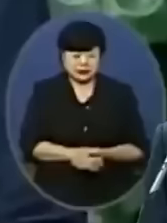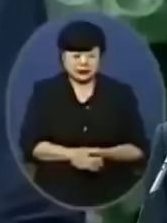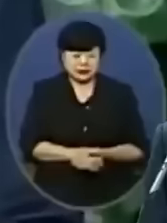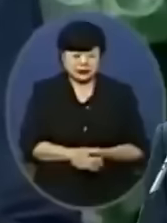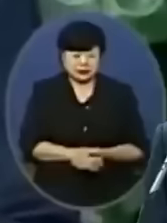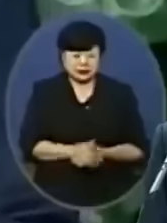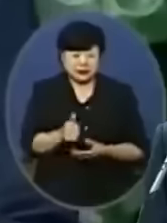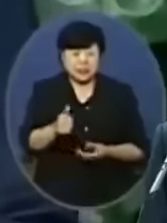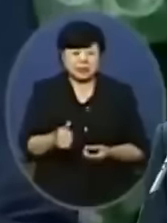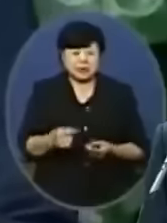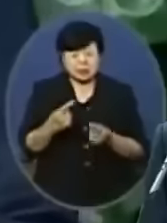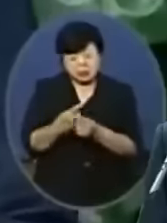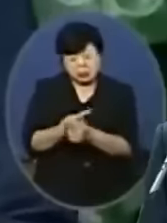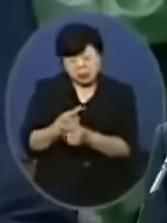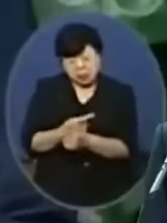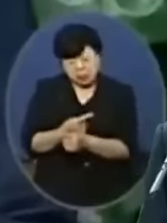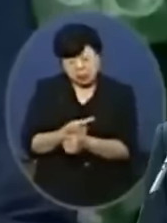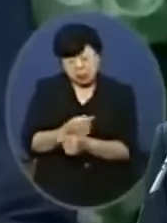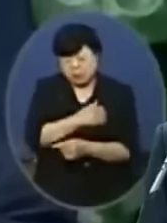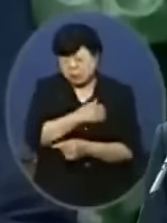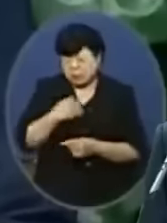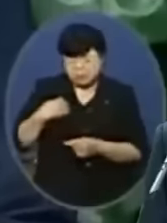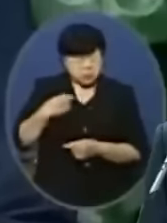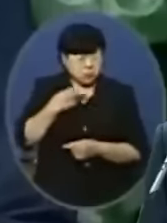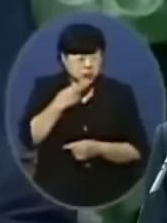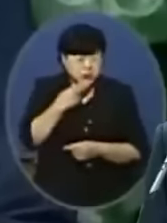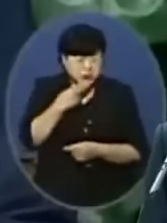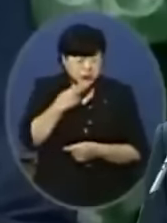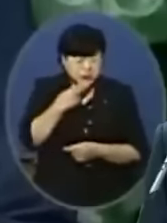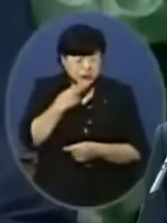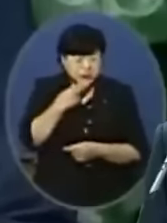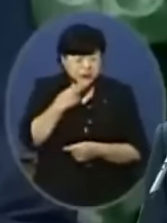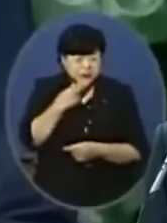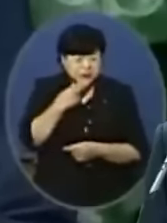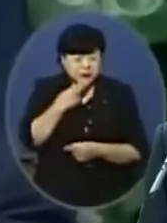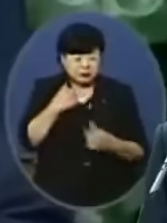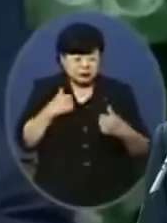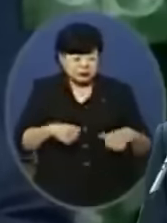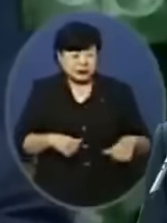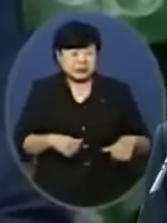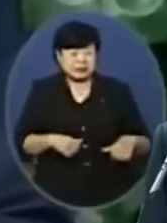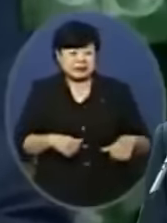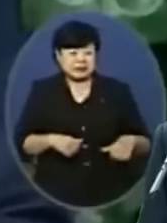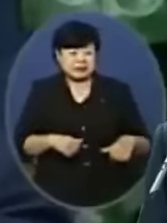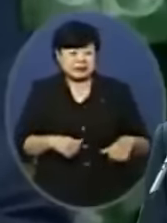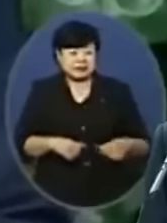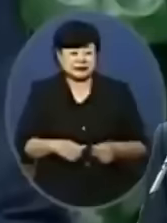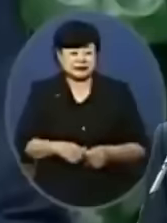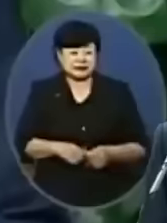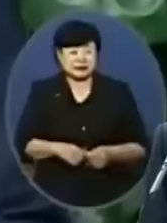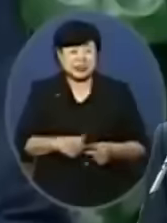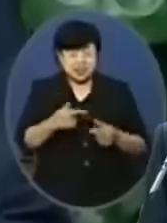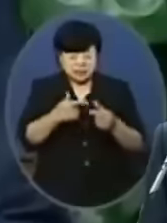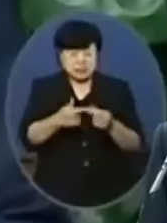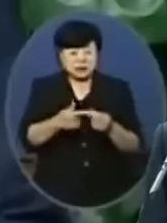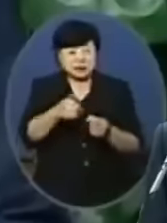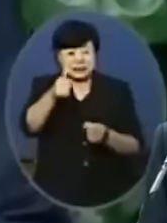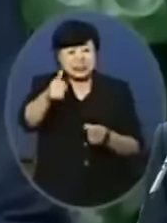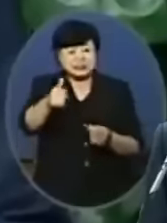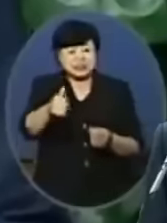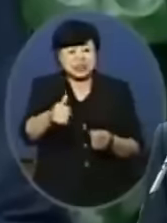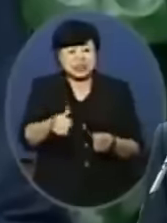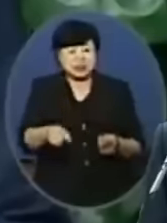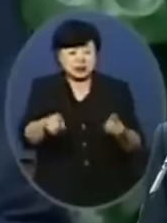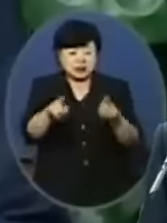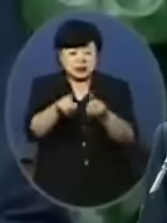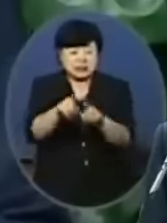다섯 명의 남편을 데리고 살아도 만족하지 못해서 때려 치아 뿌리고 여섯 번째 남자를 데리고 지금